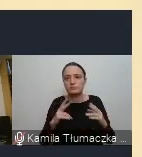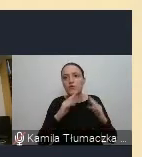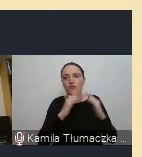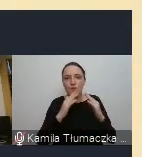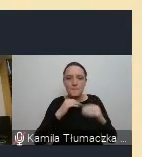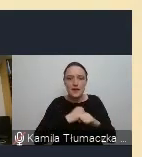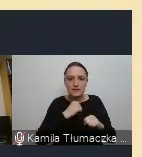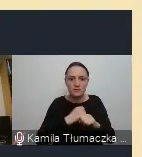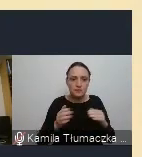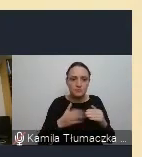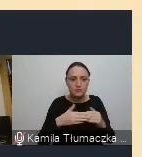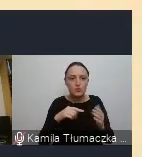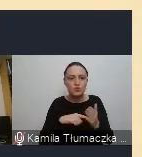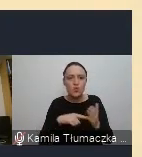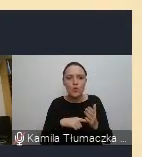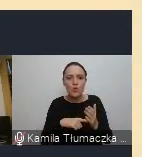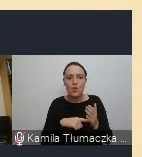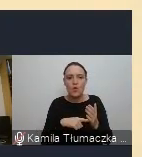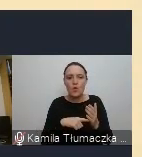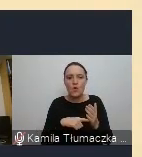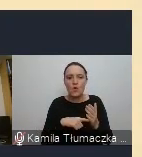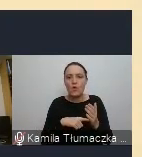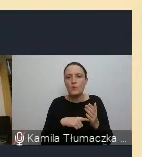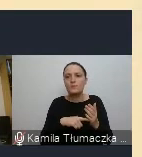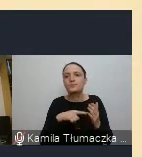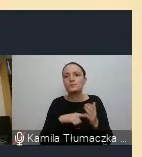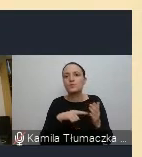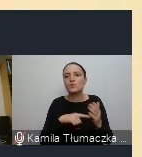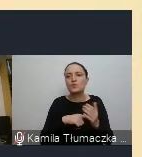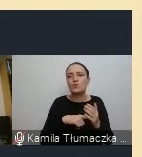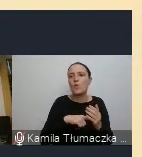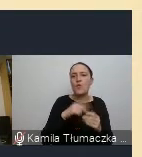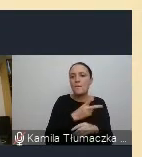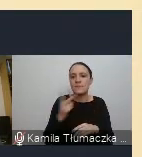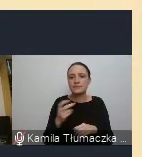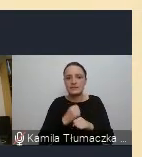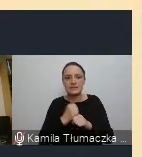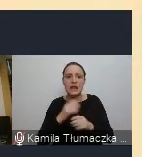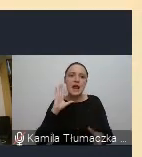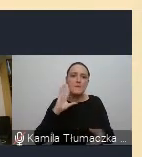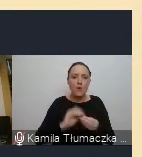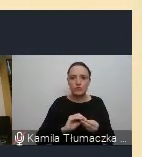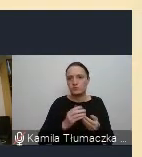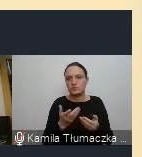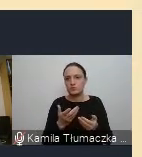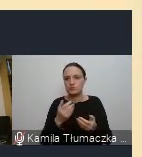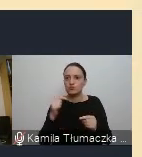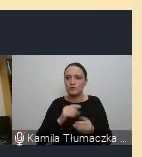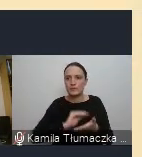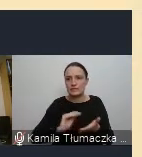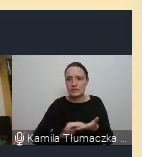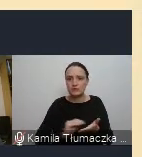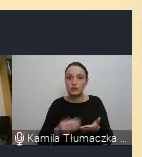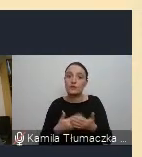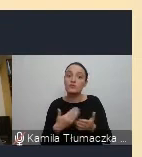z pracy zdalnej w postaci cotygodniowych raportów i w jednej, i w drugiej pracy. Dlaczego o tym mówię? Ponieważ będę chciała Państwu